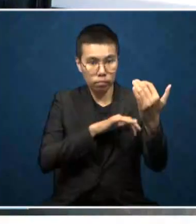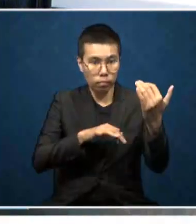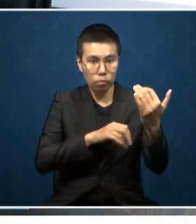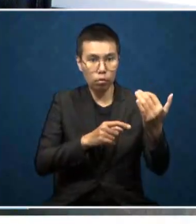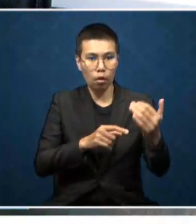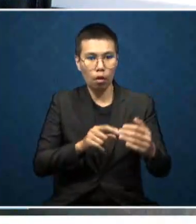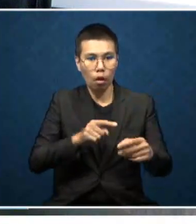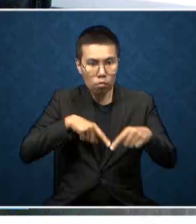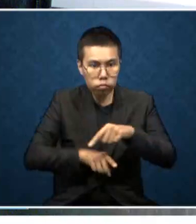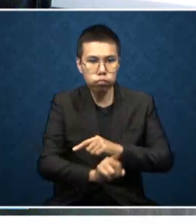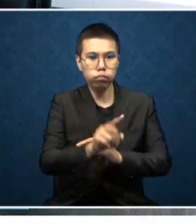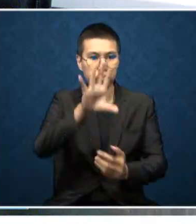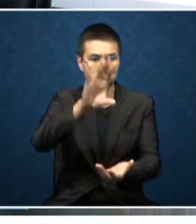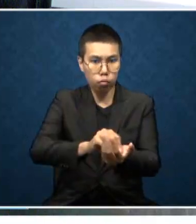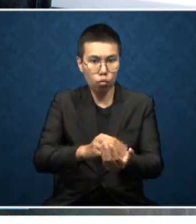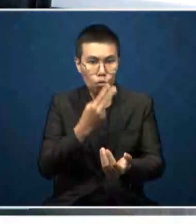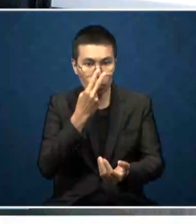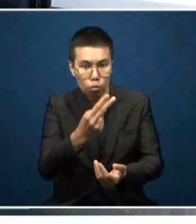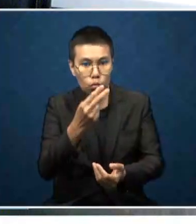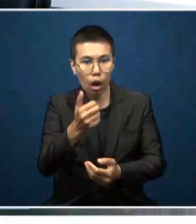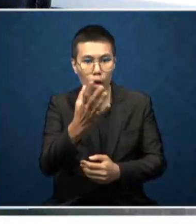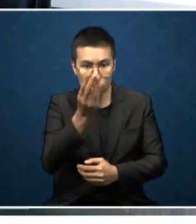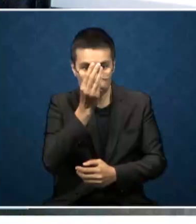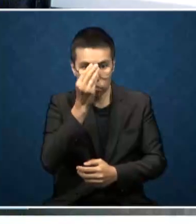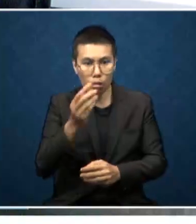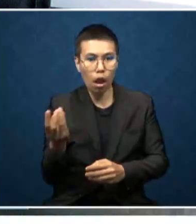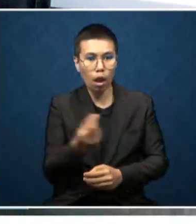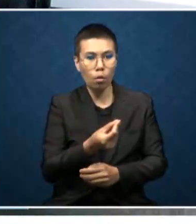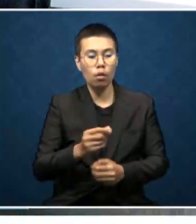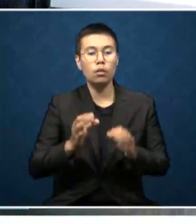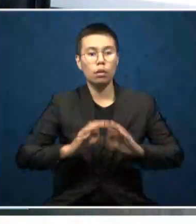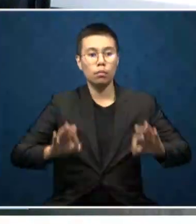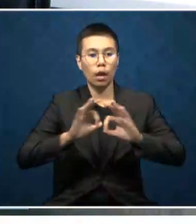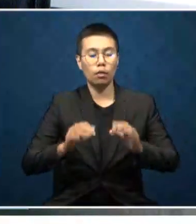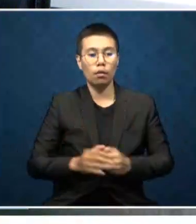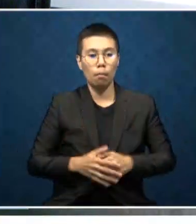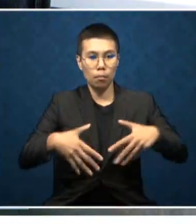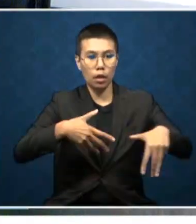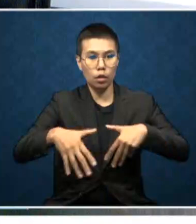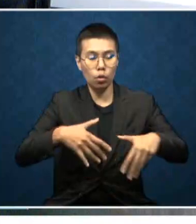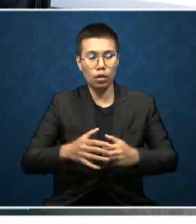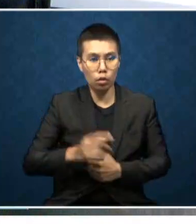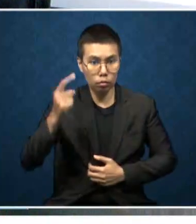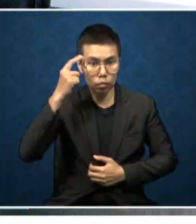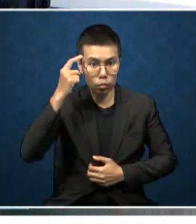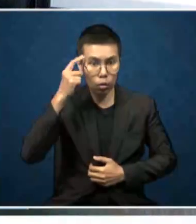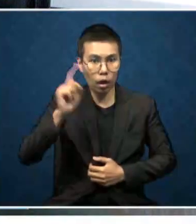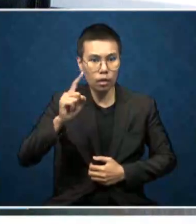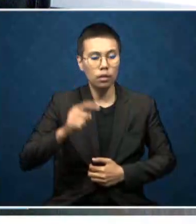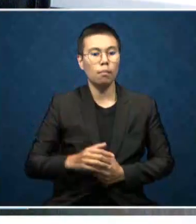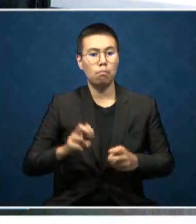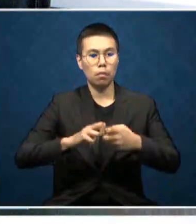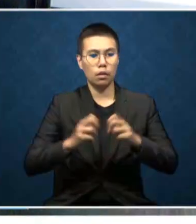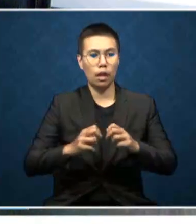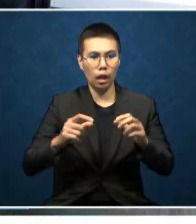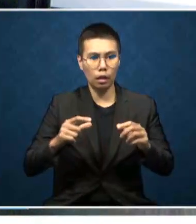เร็วเพราะฉะนั้นจึงมีความสำคัญที่ประชาชนที่รับฟังอยู่ทางบ้านเขาจะได้ทราบว่าคดีที่มี